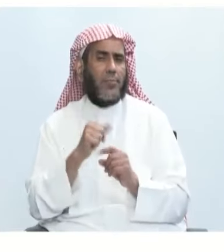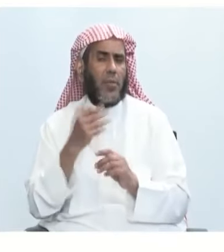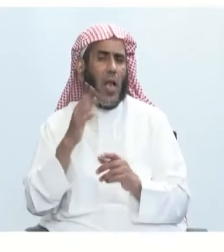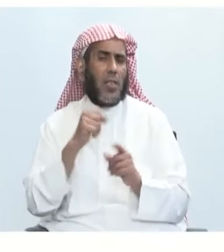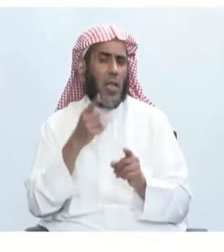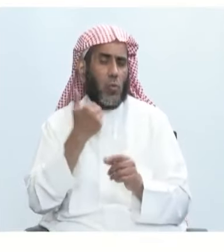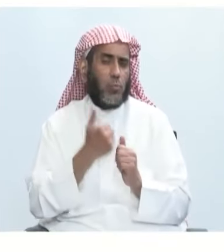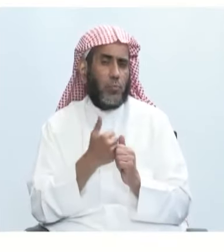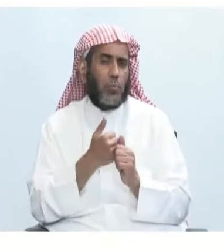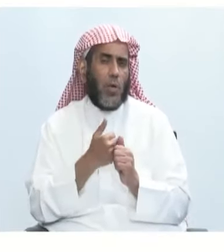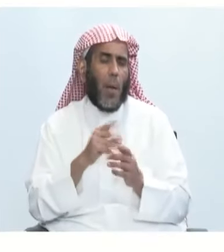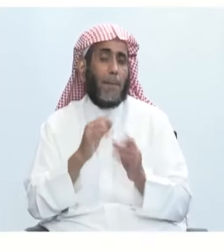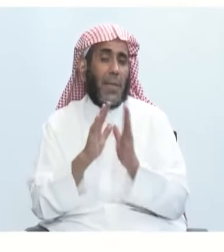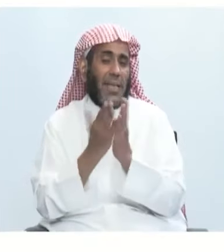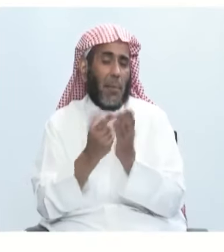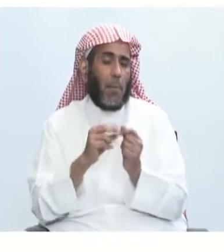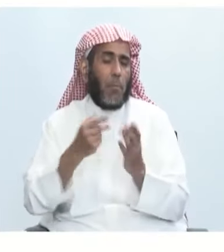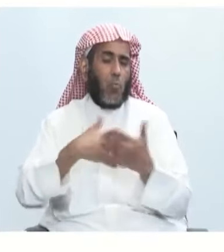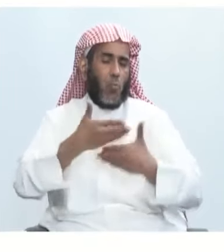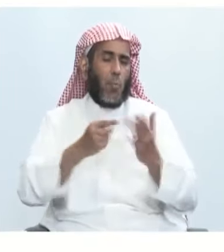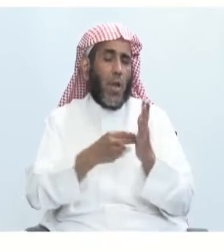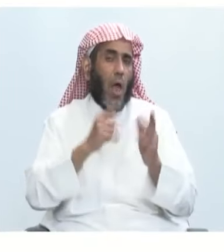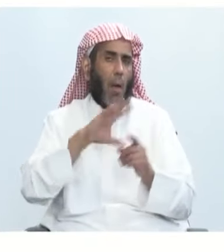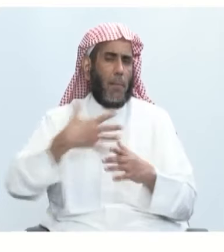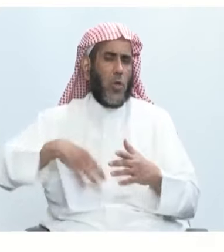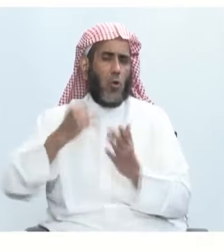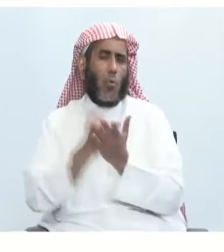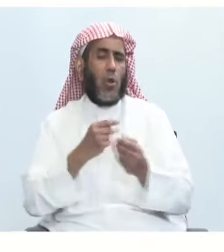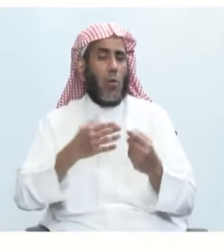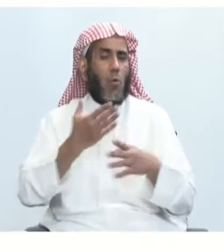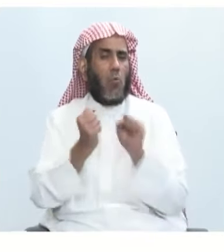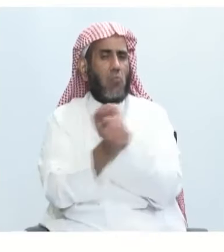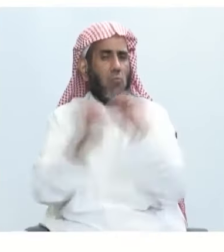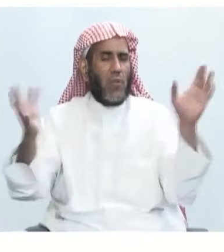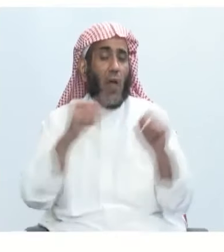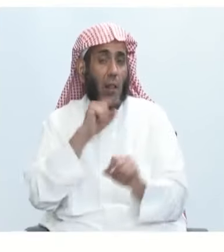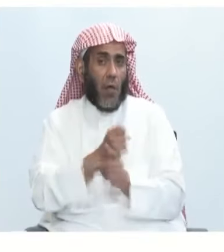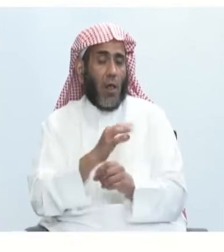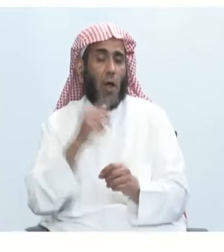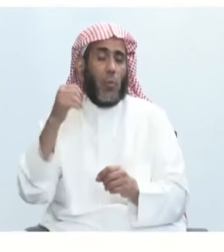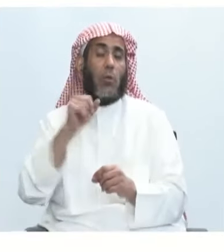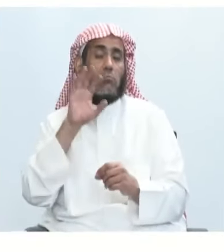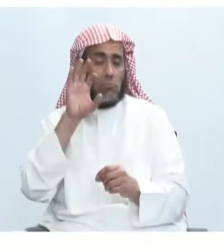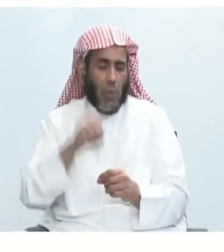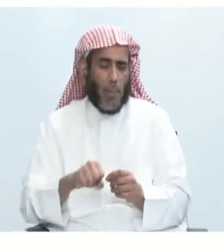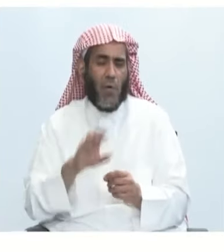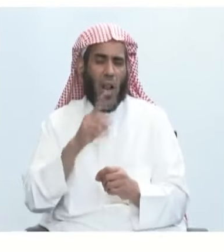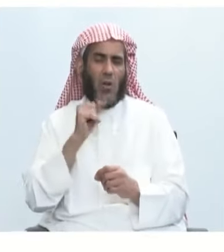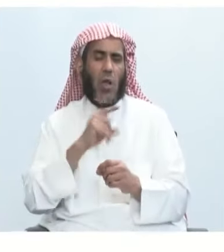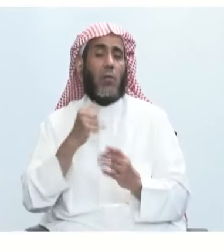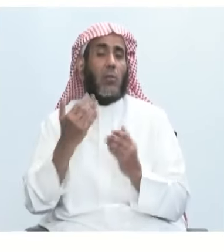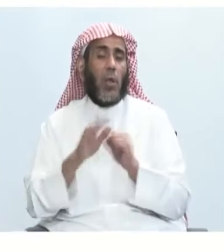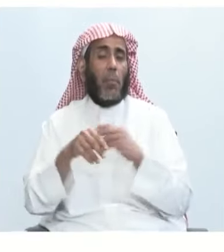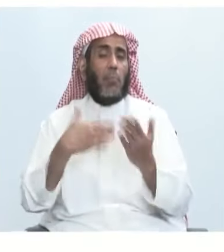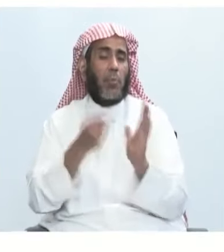اتيت اتيتك كتاب من امير المؤمنين يامرك بتخليه سبيلي فهل انت فاعل قال عبيد الله نعم فقال رجل فاني قد